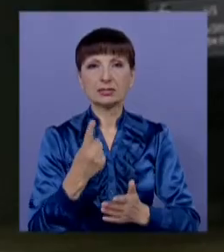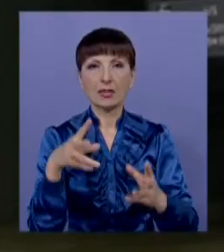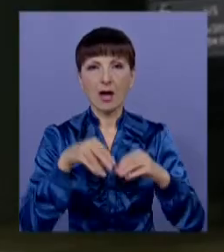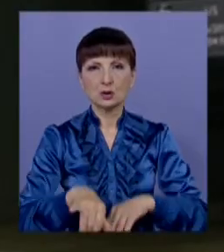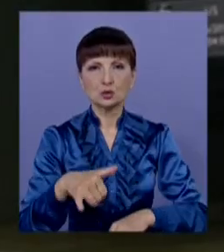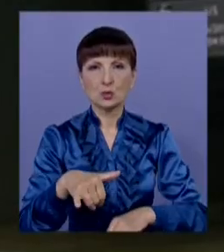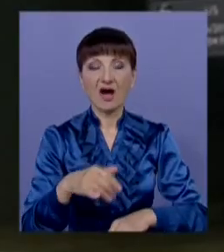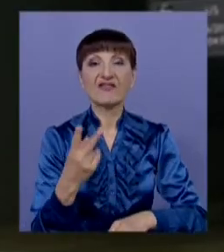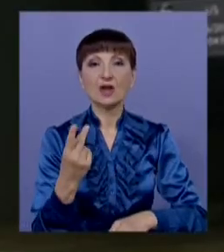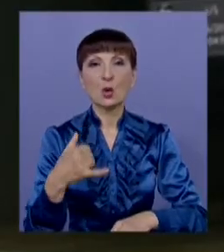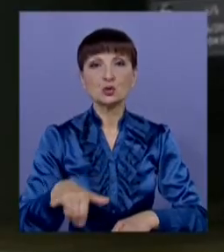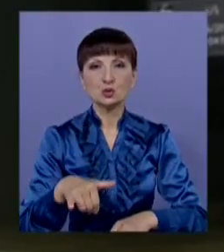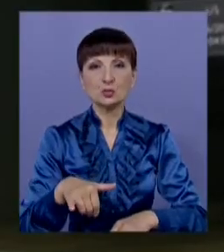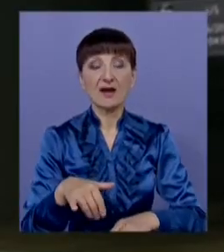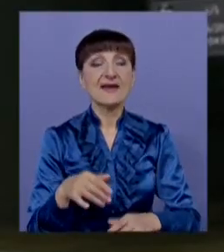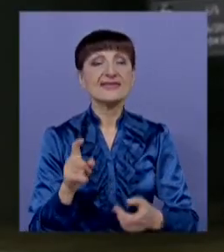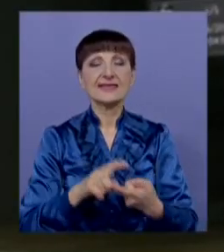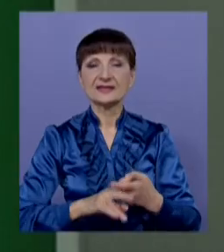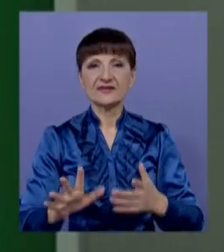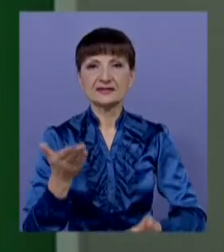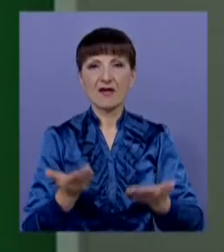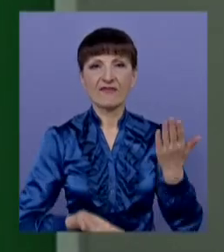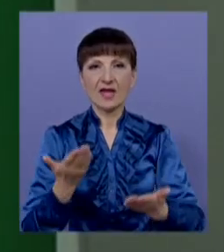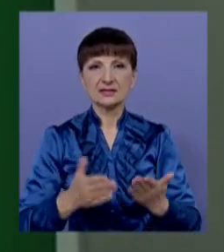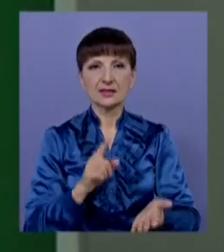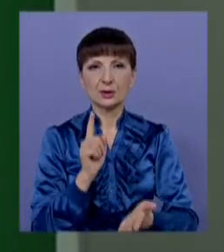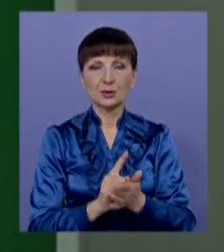За второй саквояж вне зависимости от общего веса багажа